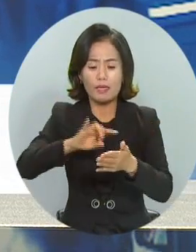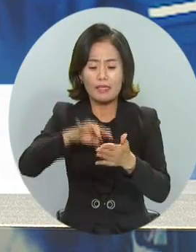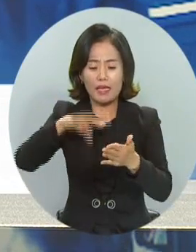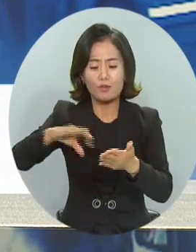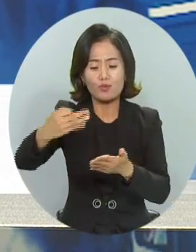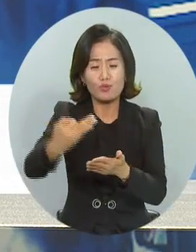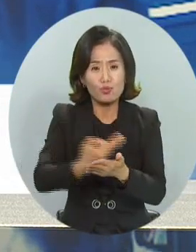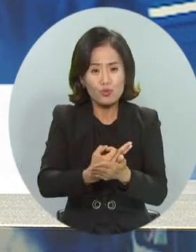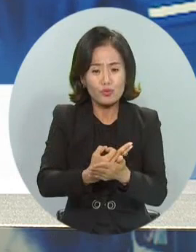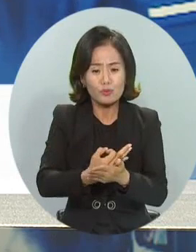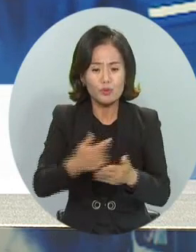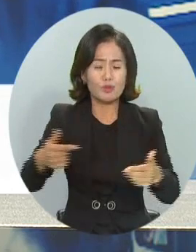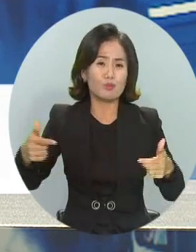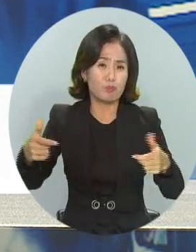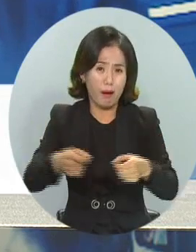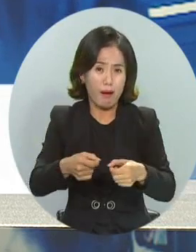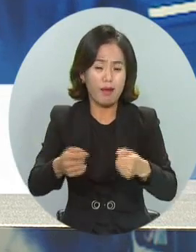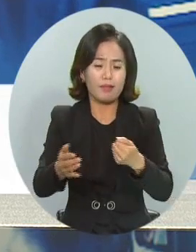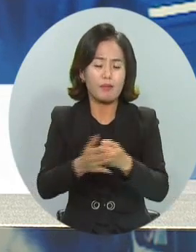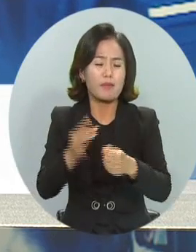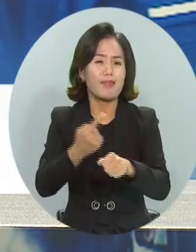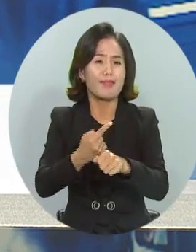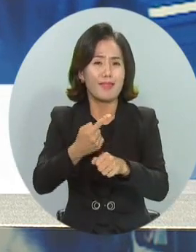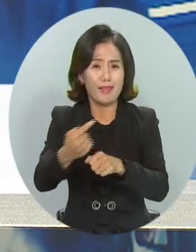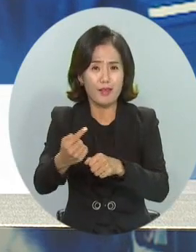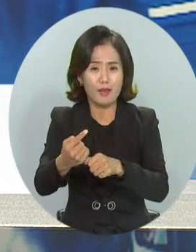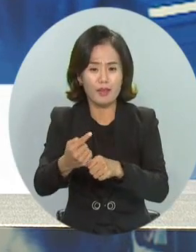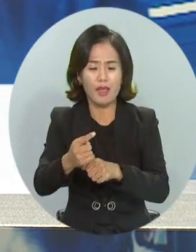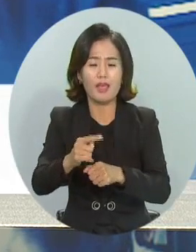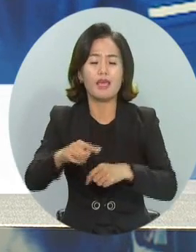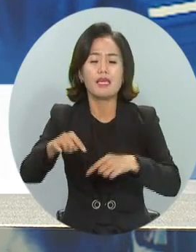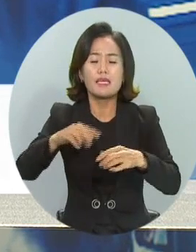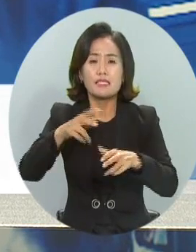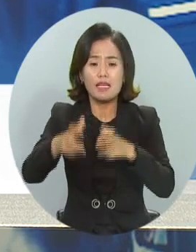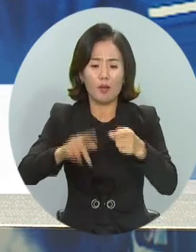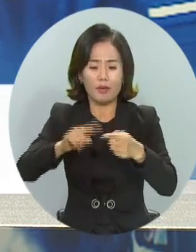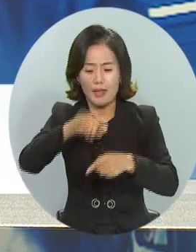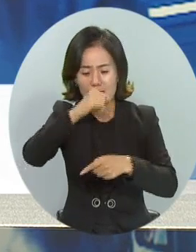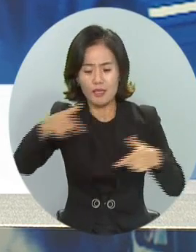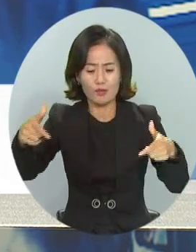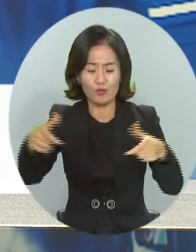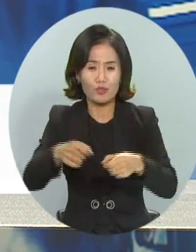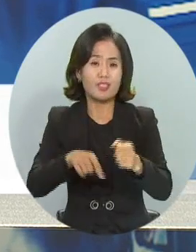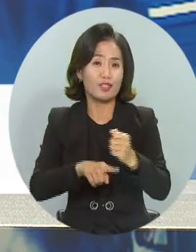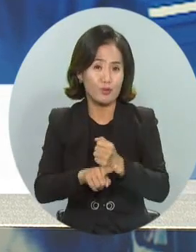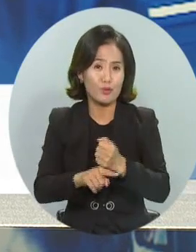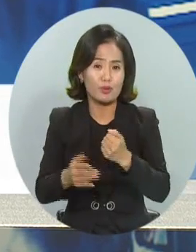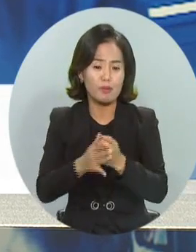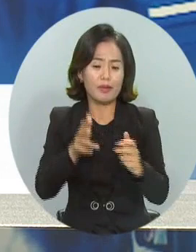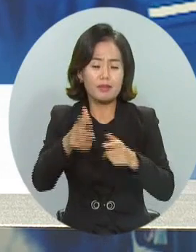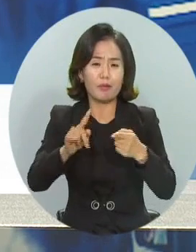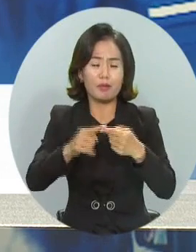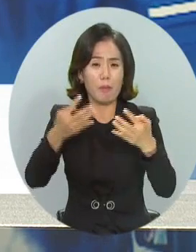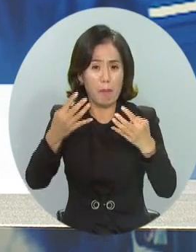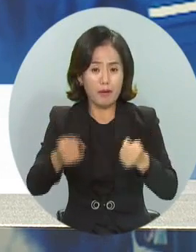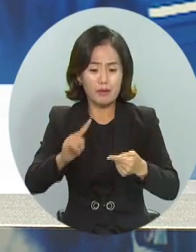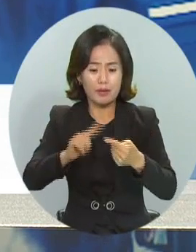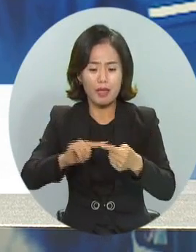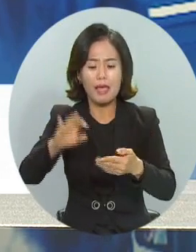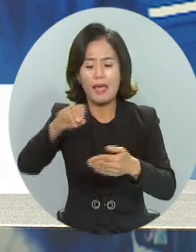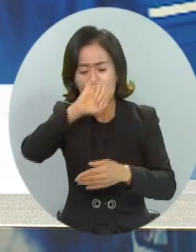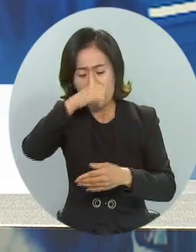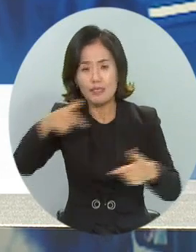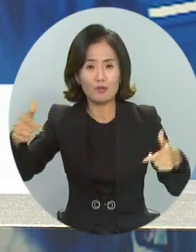결손 사태에 따라 자치단체들이 내년도 살림살이 규모를 축소한 데 따른 건데요. 내년도 사업들 상당수의